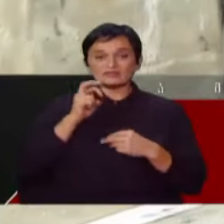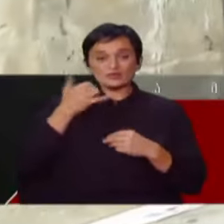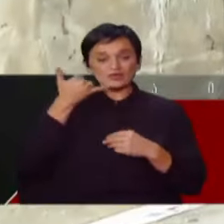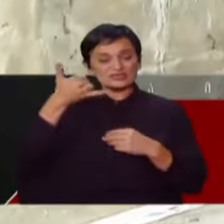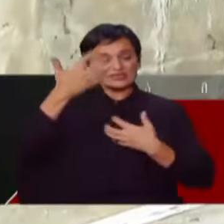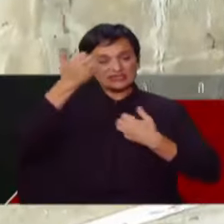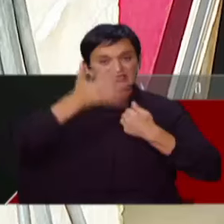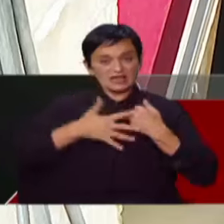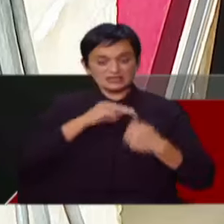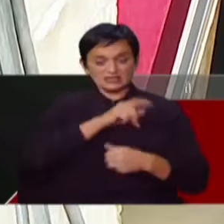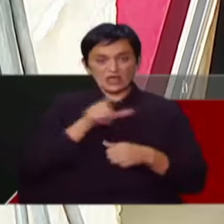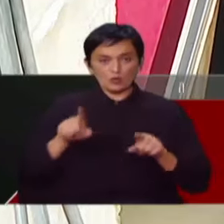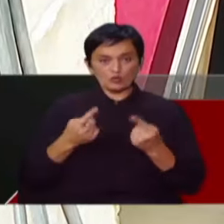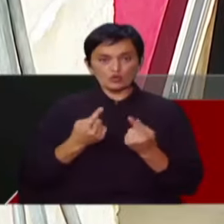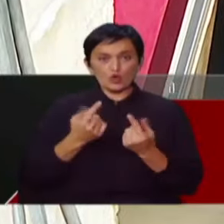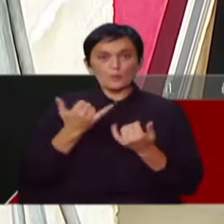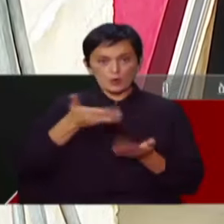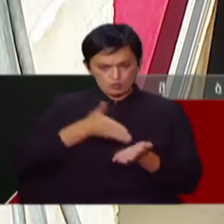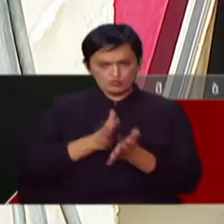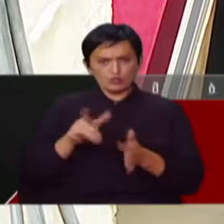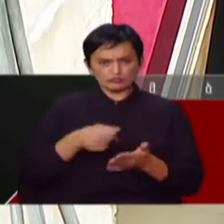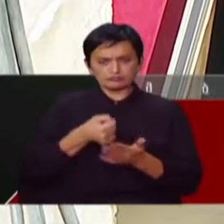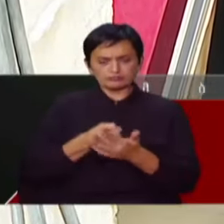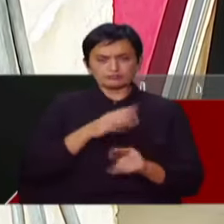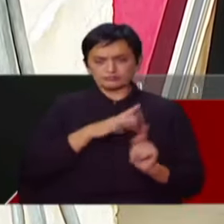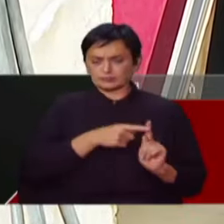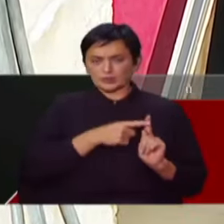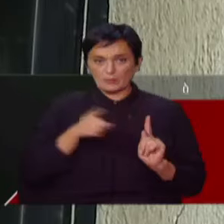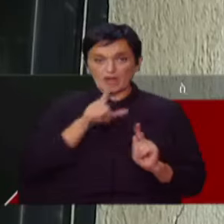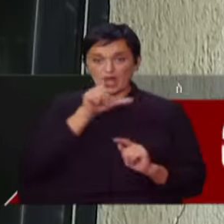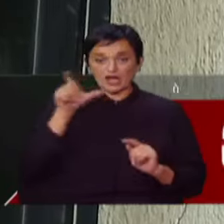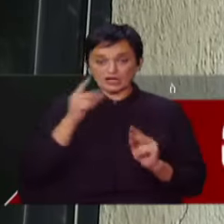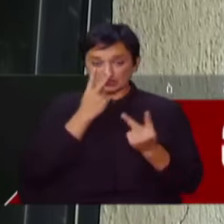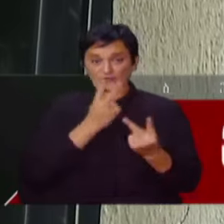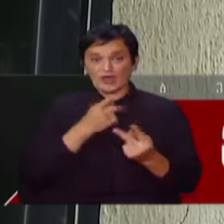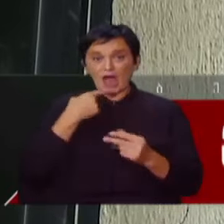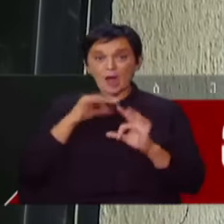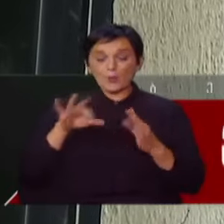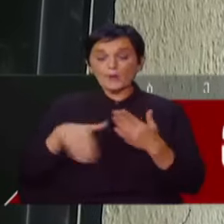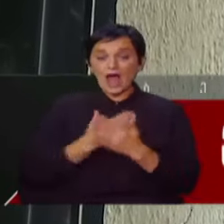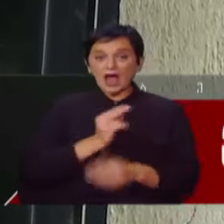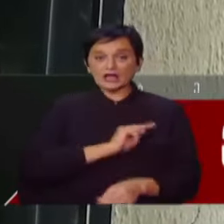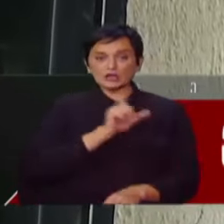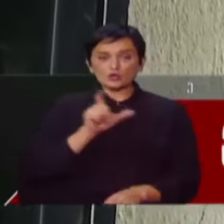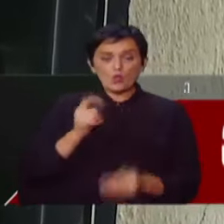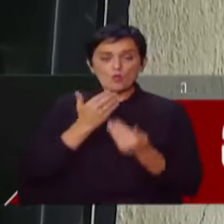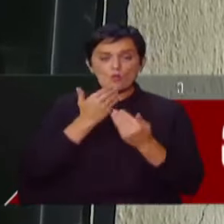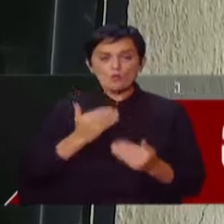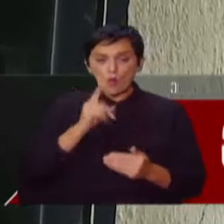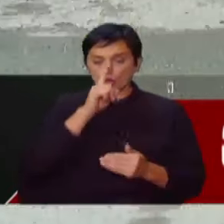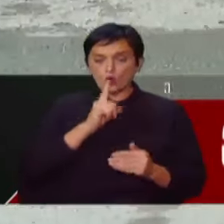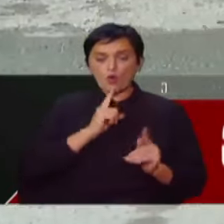Bistanam Shomlebidak, Aves Bolodrom de Punctionirebda, Rogor Street Hilalebi, Amboben, Ahalitanam Shomlebi, Bolo,